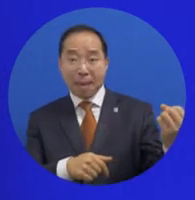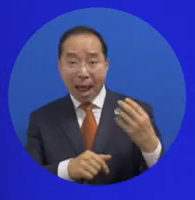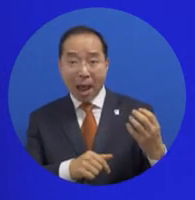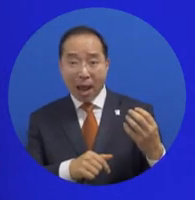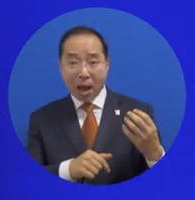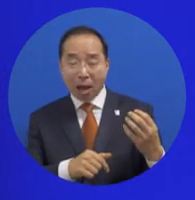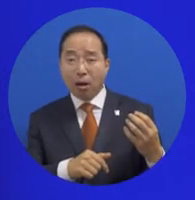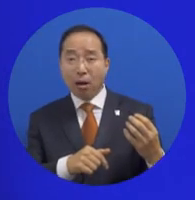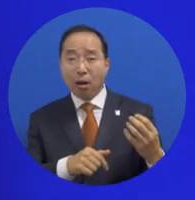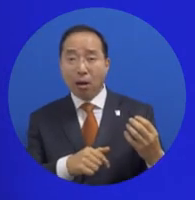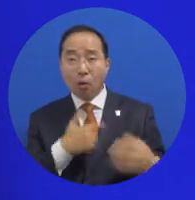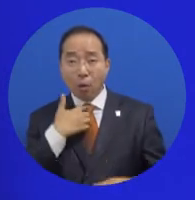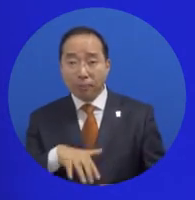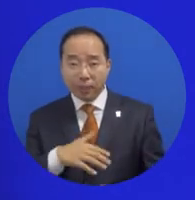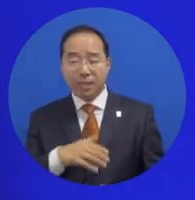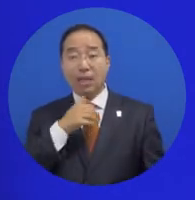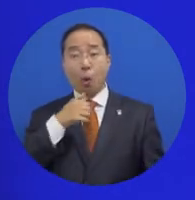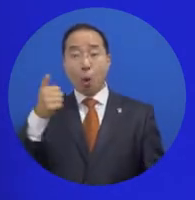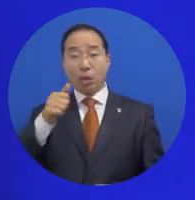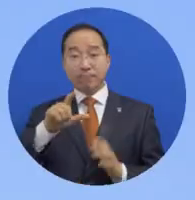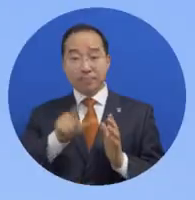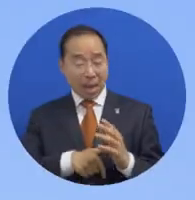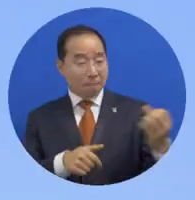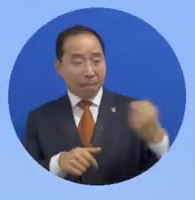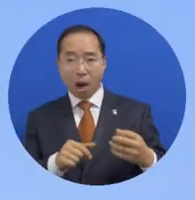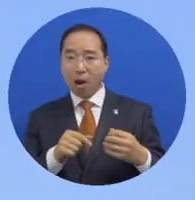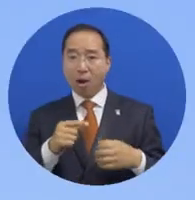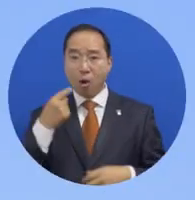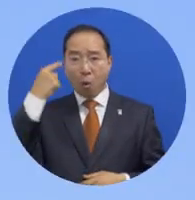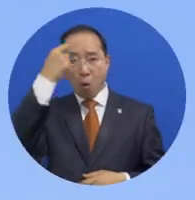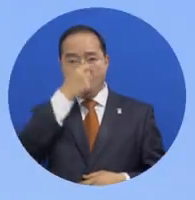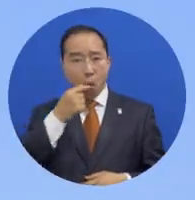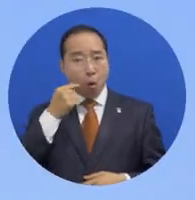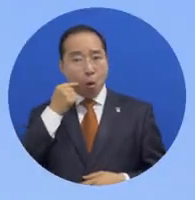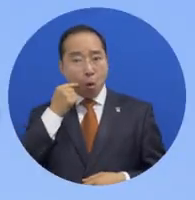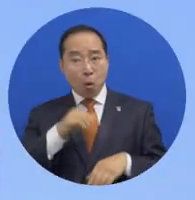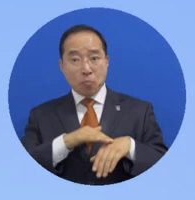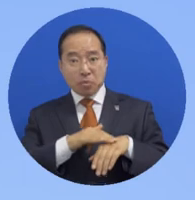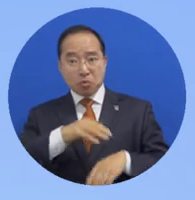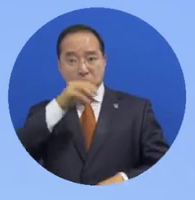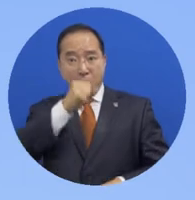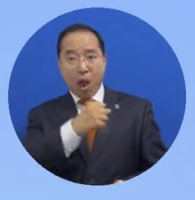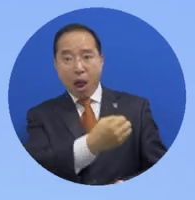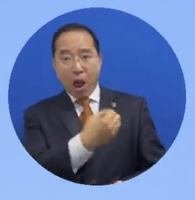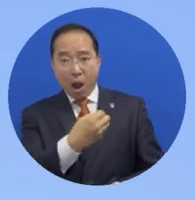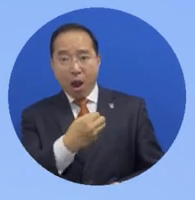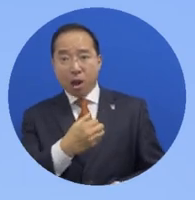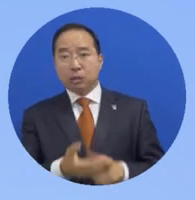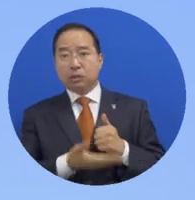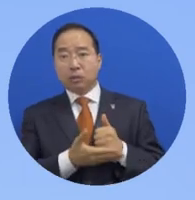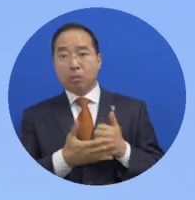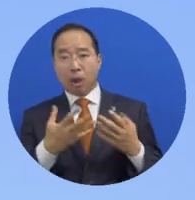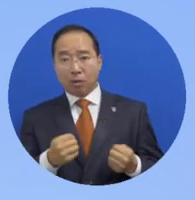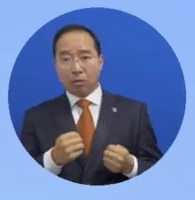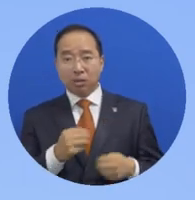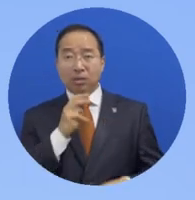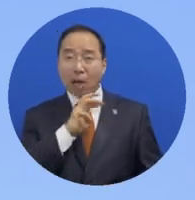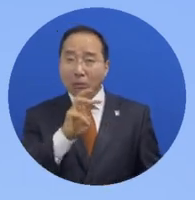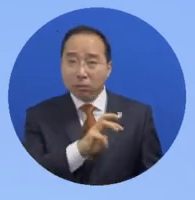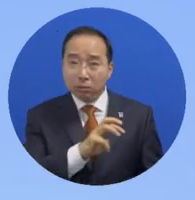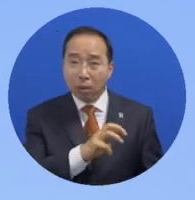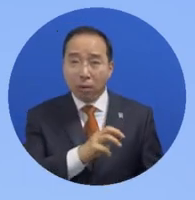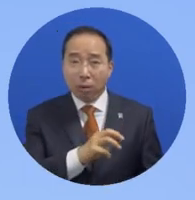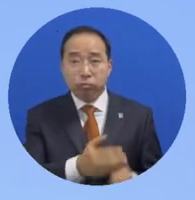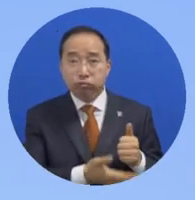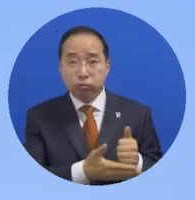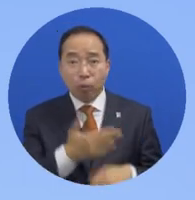피부가 좋아졌어? 까매지는 대신 또 이렇게 막 땀구멍이 열리고 땀을 막 이렇게 쏟다 보니까 저는 나름대로 예전보다 더 좋아진